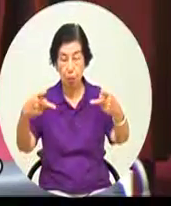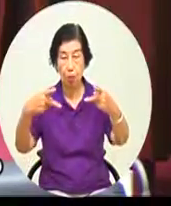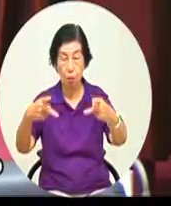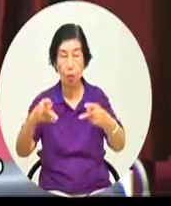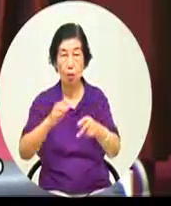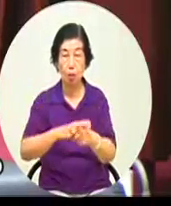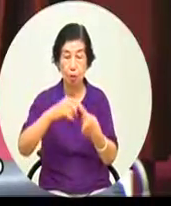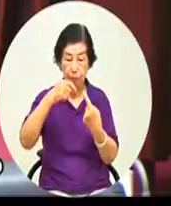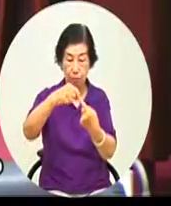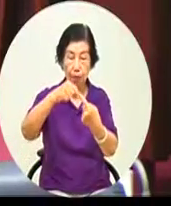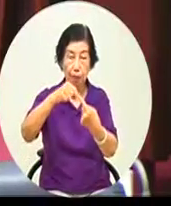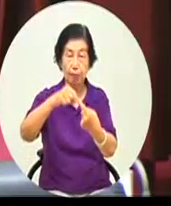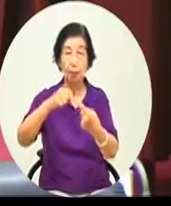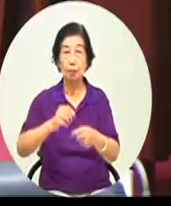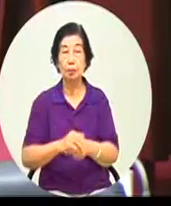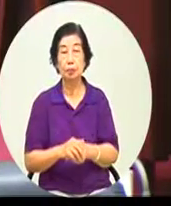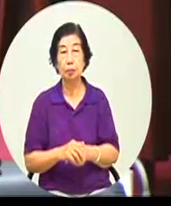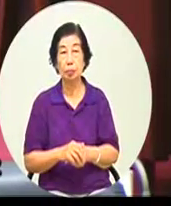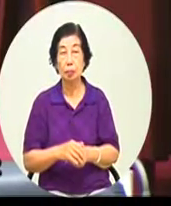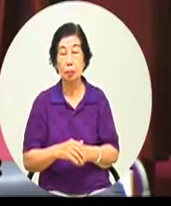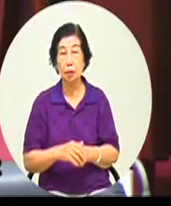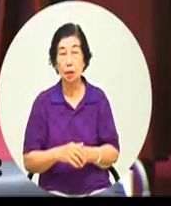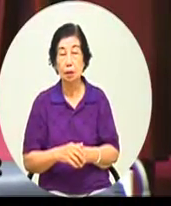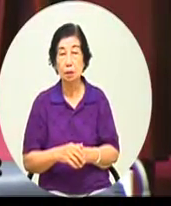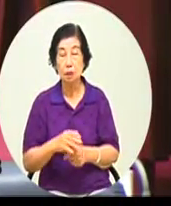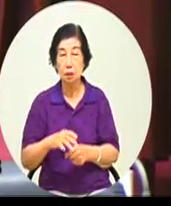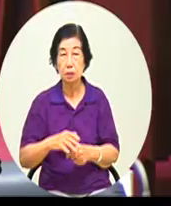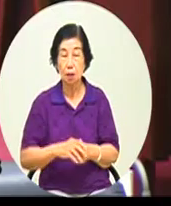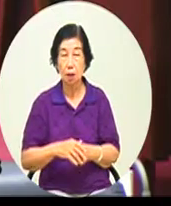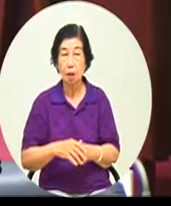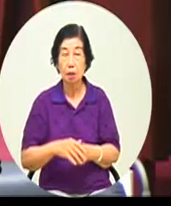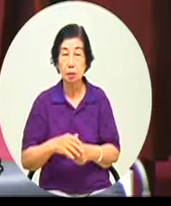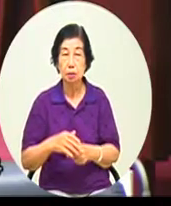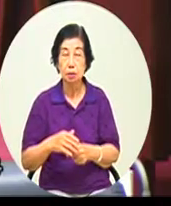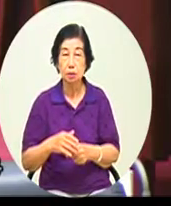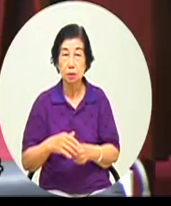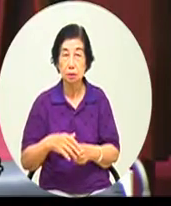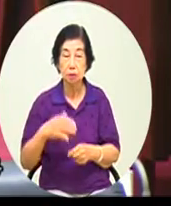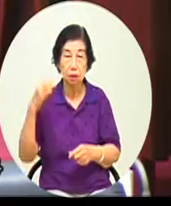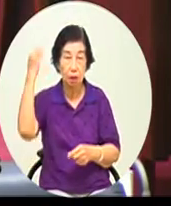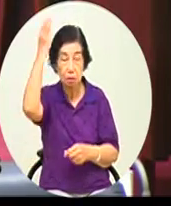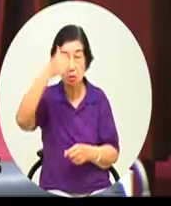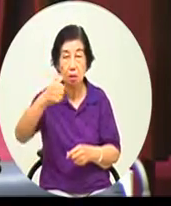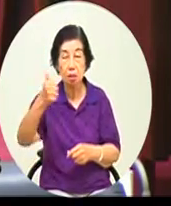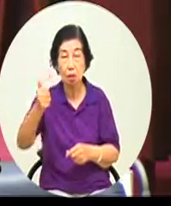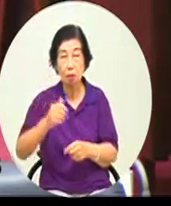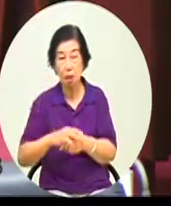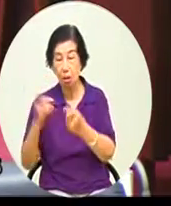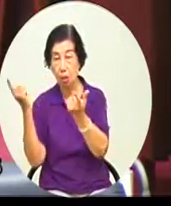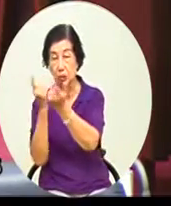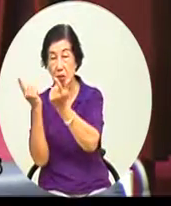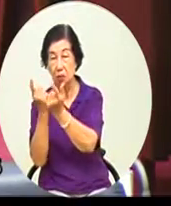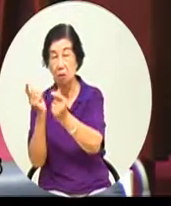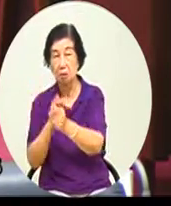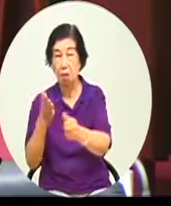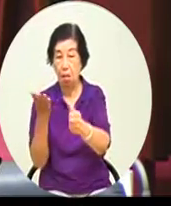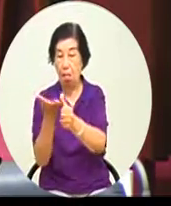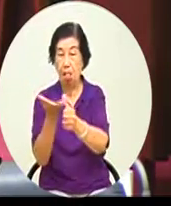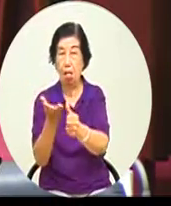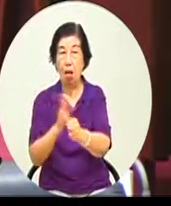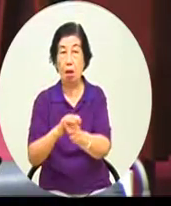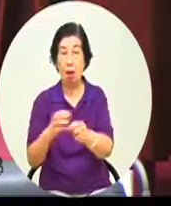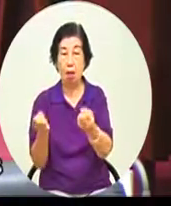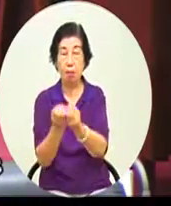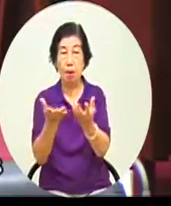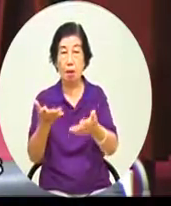车我们针对政捷这个事件之后，很多这样的一个公共意外，我们的乘